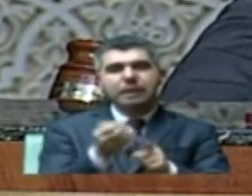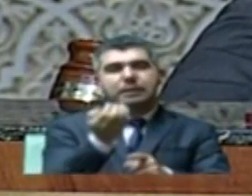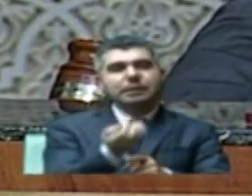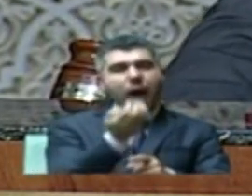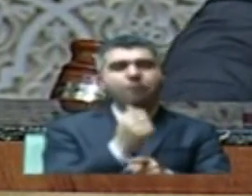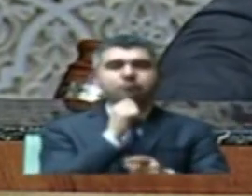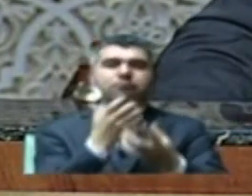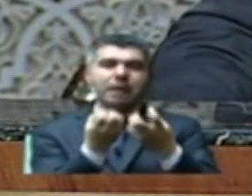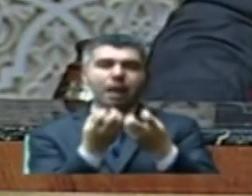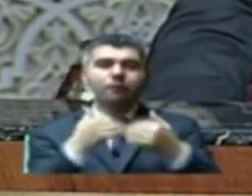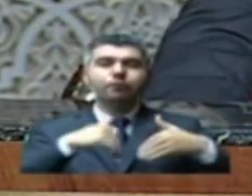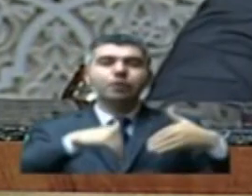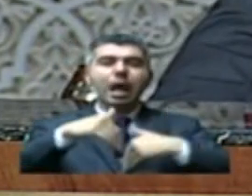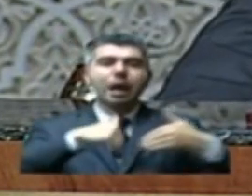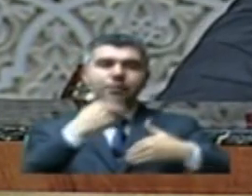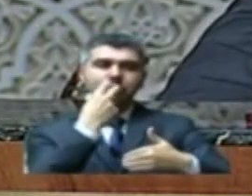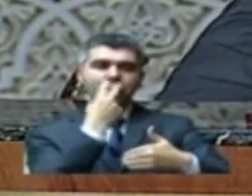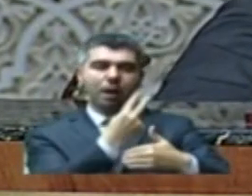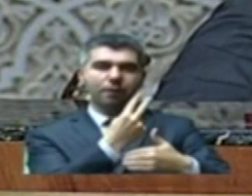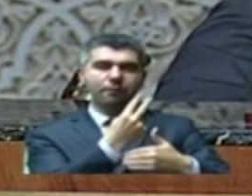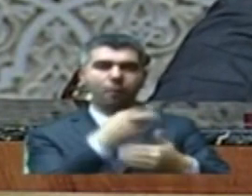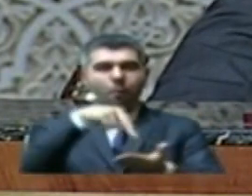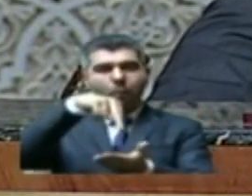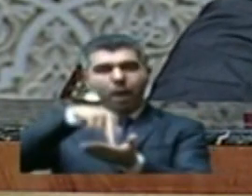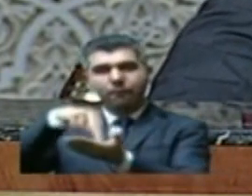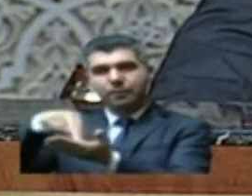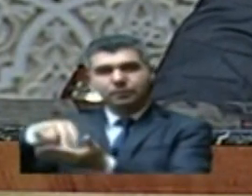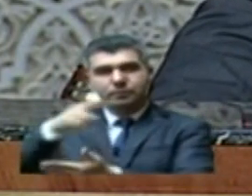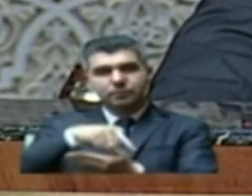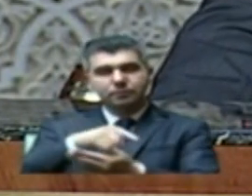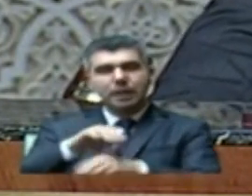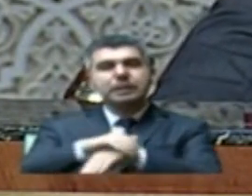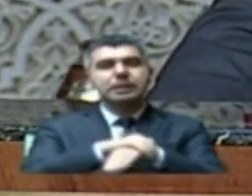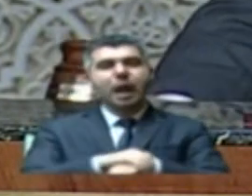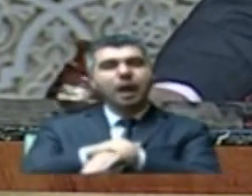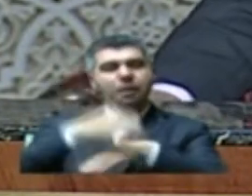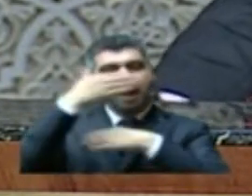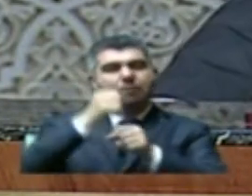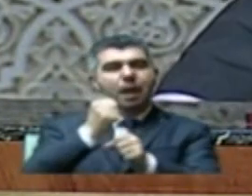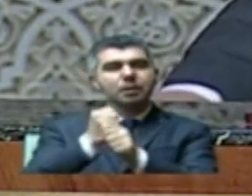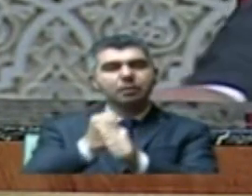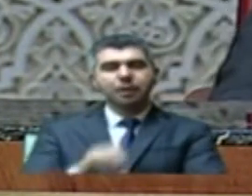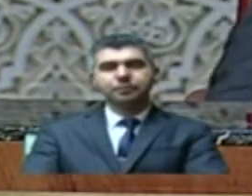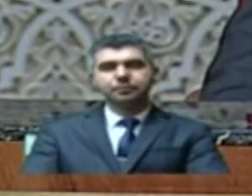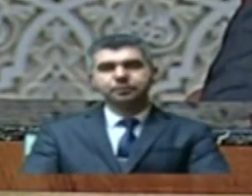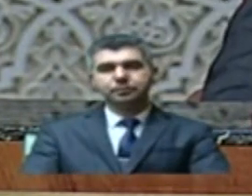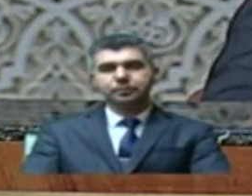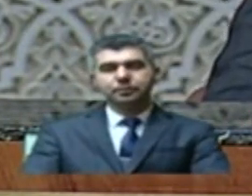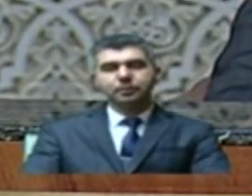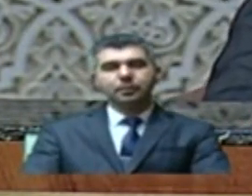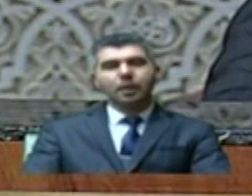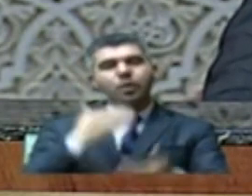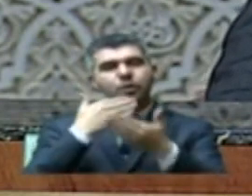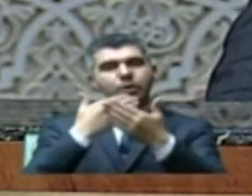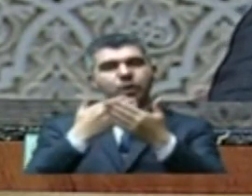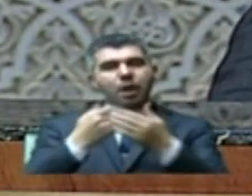المغربية. الكلمة لأحد السادة المستشارين من فريق الاتحاد المغربي للشغل لتقديم السؤال. السيدة المستشارة تفضلي. شكرا